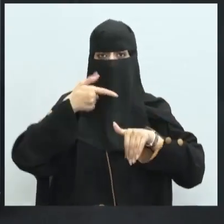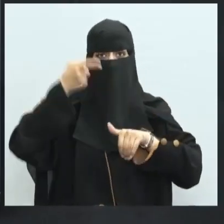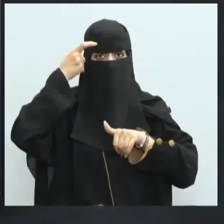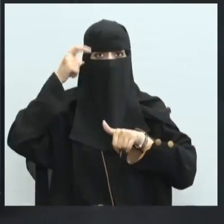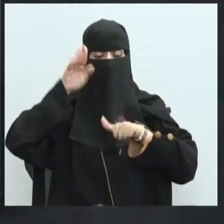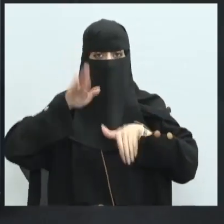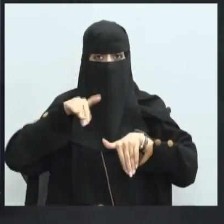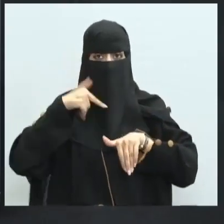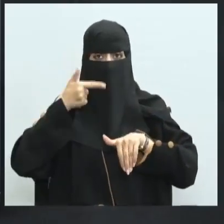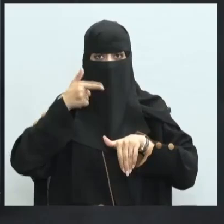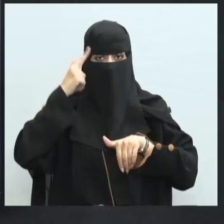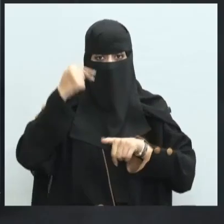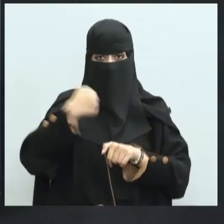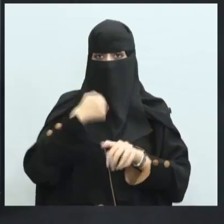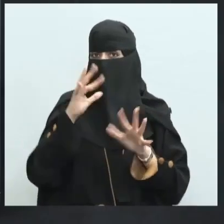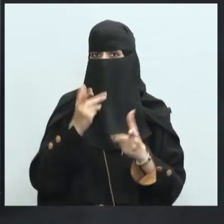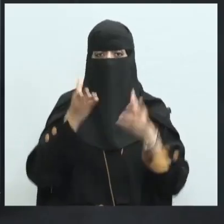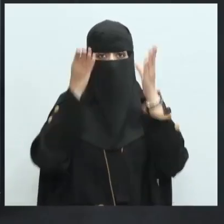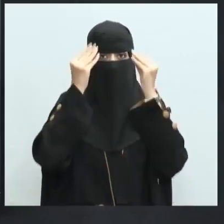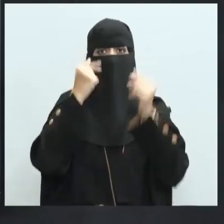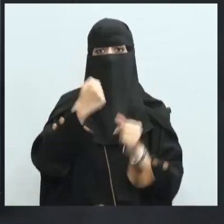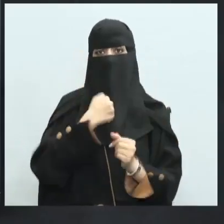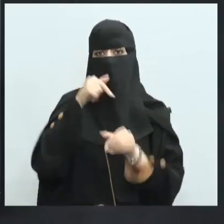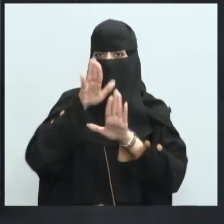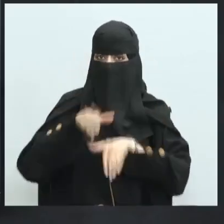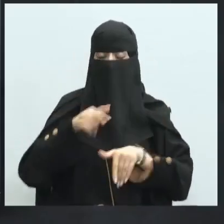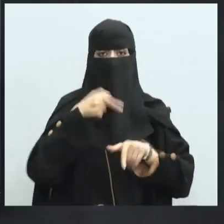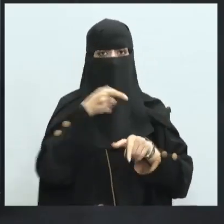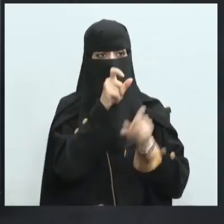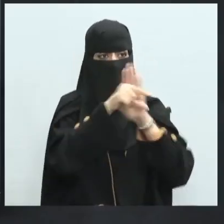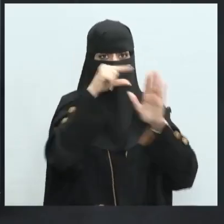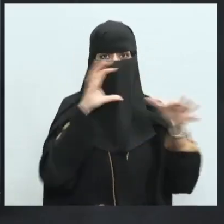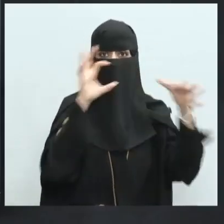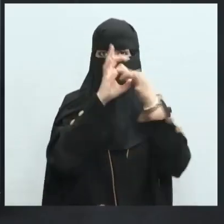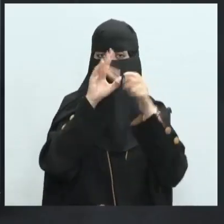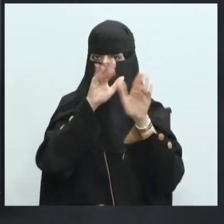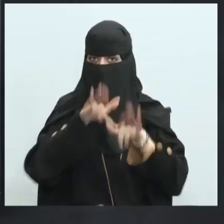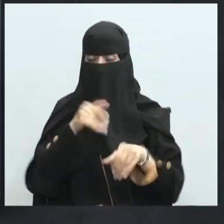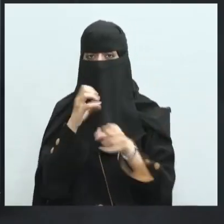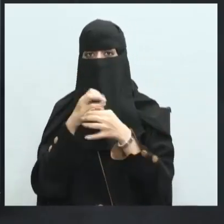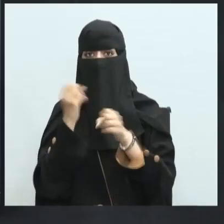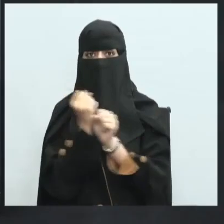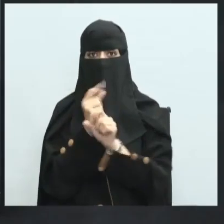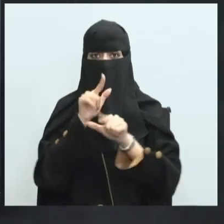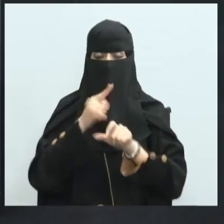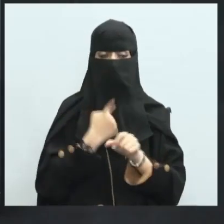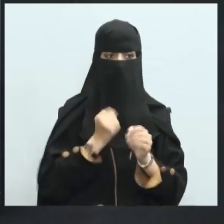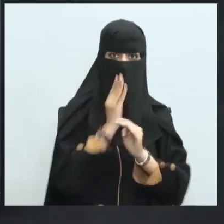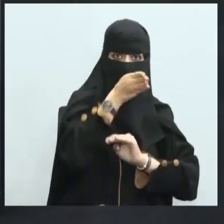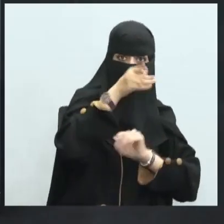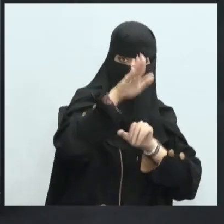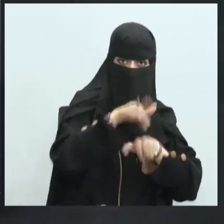لمعرفه المعرفه لديك في تلك المعارف المرتبطه في الوظيفه التي ترغب في